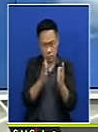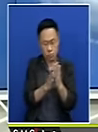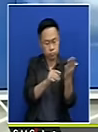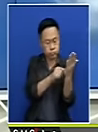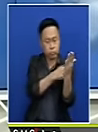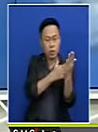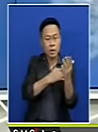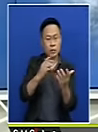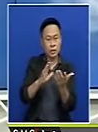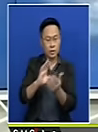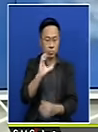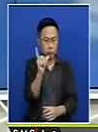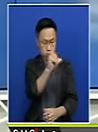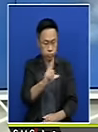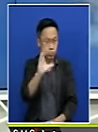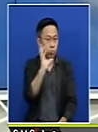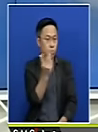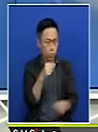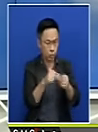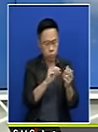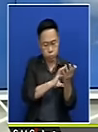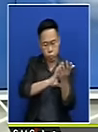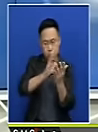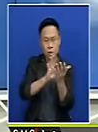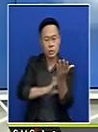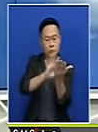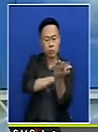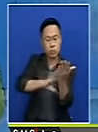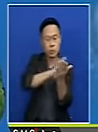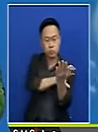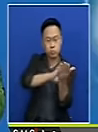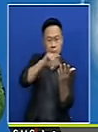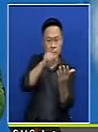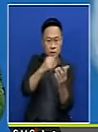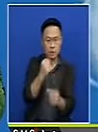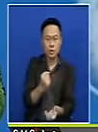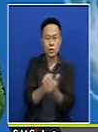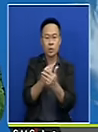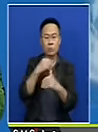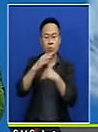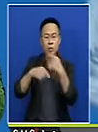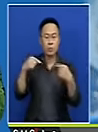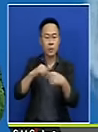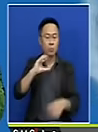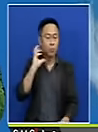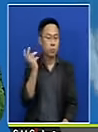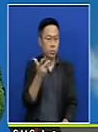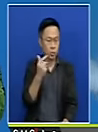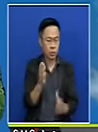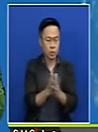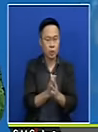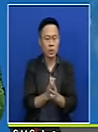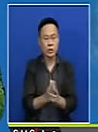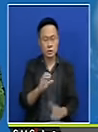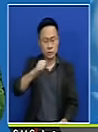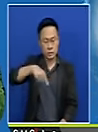ของอ่าวเบงกอลนะครับและมีความเป็นไปได้นะครับว่าอิทธิพลของหย่อมความกดอากาศต่ำลูกนี้จะพัฒนาขึ้นและกลายเป็นระดับของ